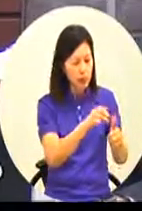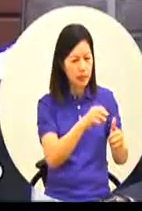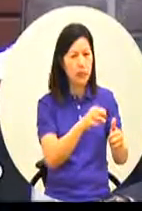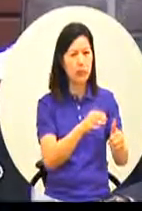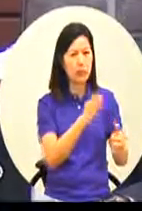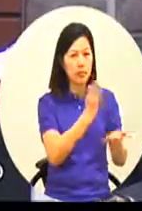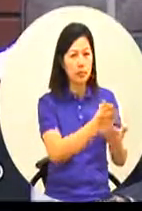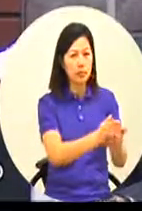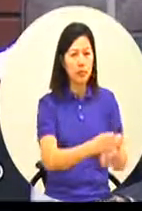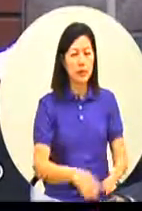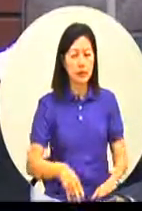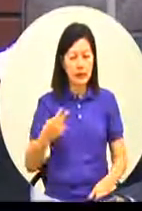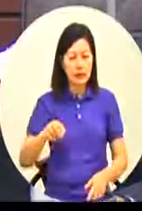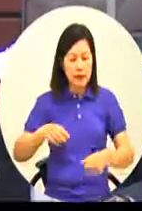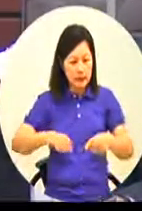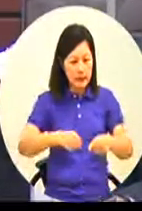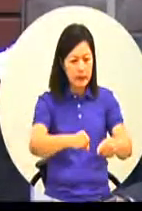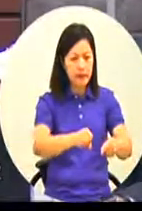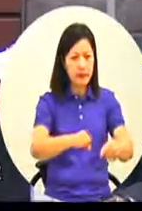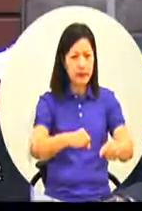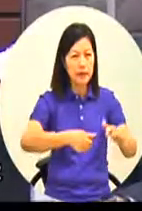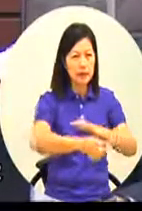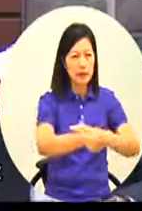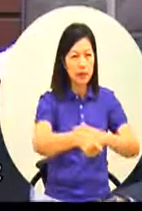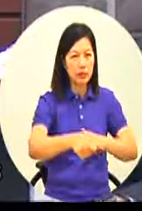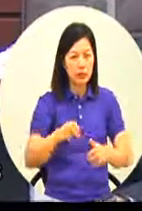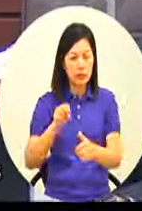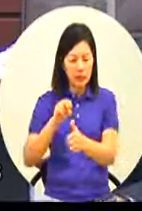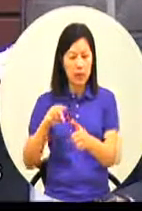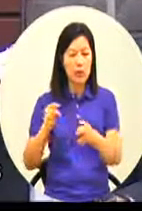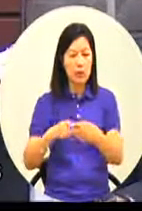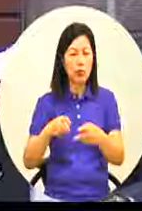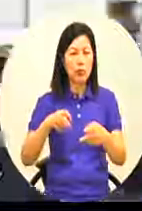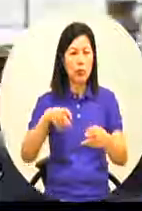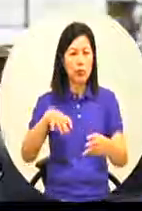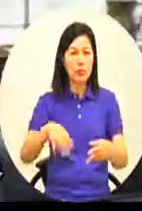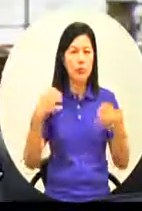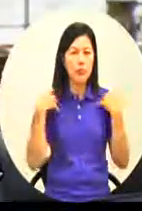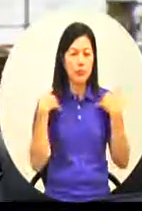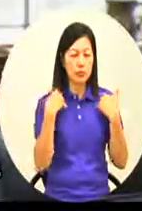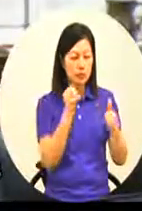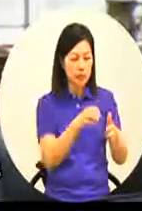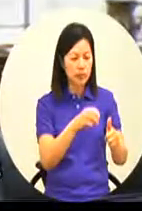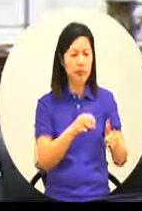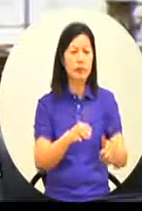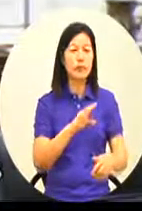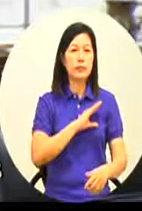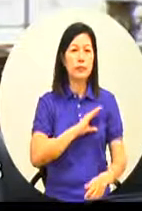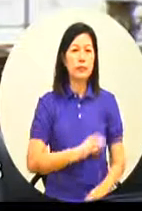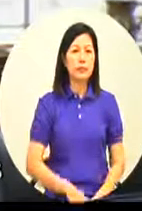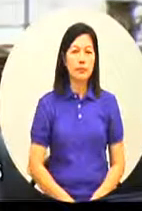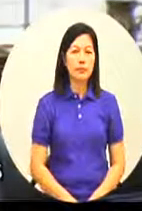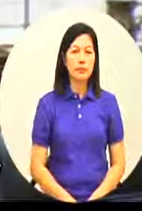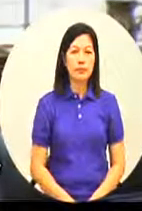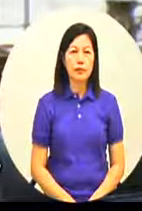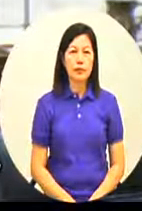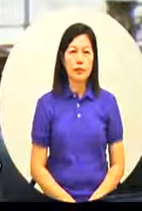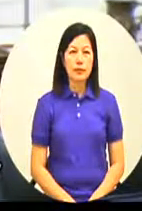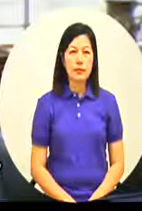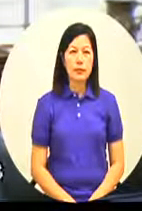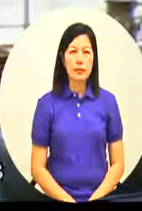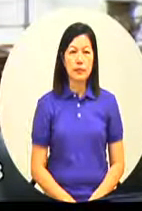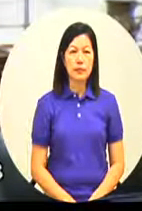骑机车的部分呢？ 骑机车的部分也是我们养公处的同仁。 好，局长请坐哈。好，那在这边我还